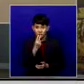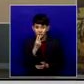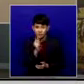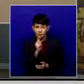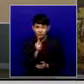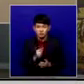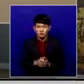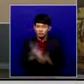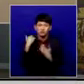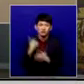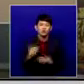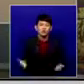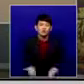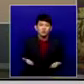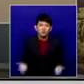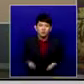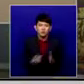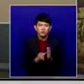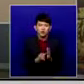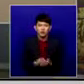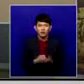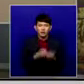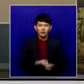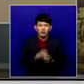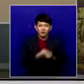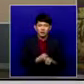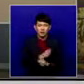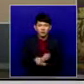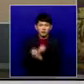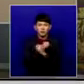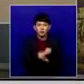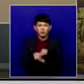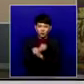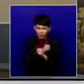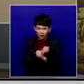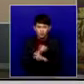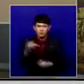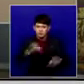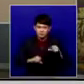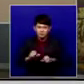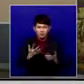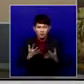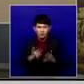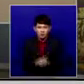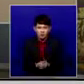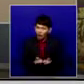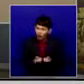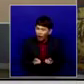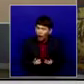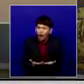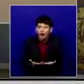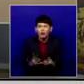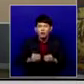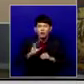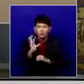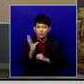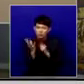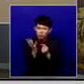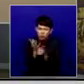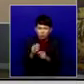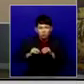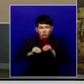เสริมเลยเป็นเกษตรปลอดภัยปลอดสารอาหารปลอดภัยเสิร์ฟทั้งโลกเลยนี่ไงโอกาสมาแล้วใส่เงิน